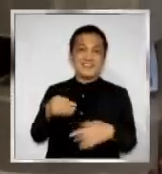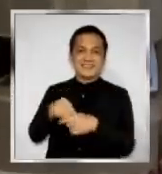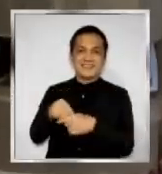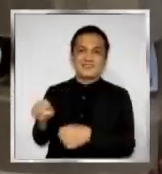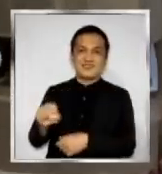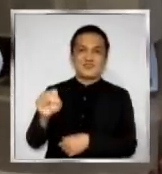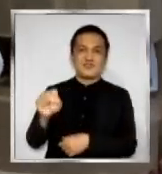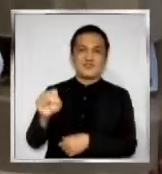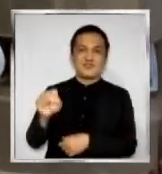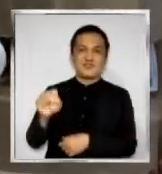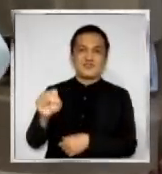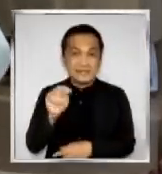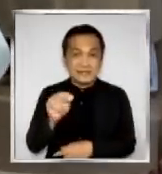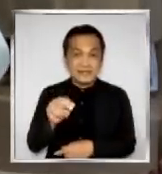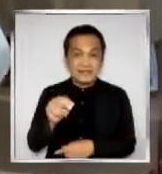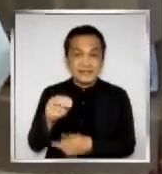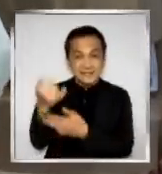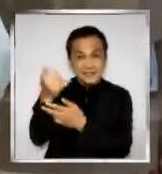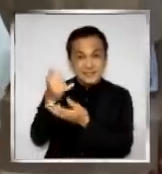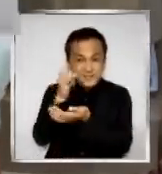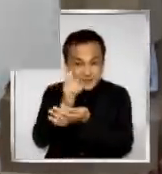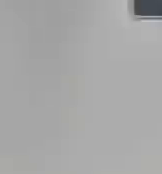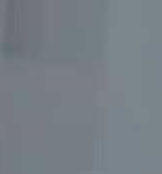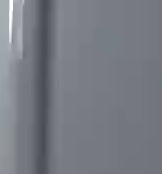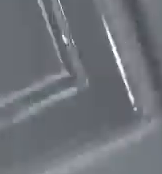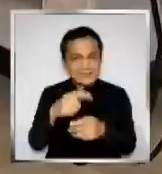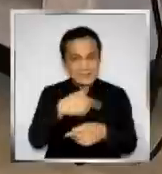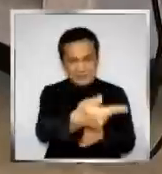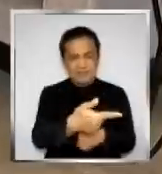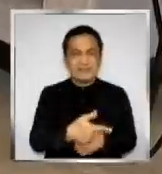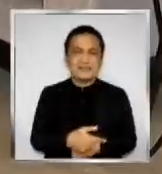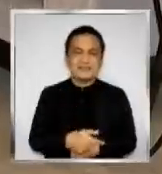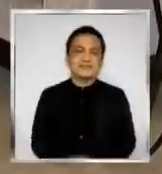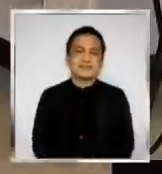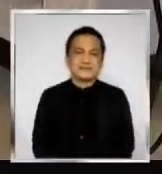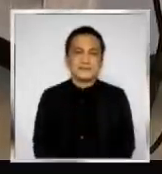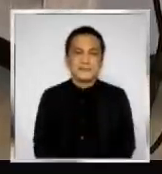taping? Yan ang chika ni Nelson Canlas.